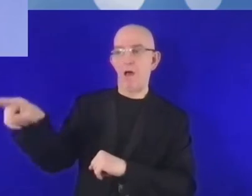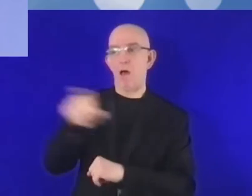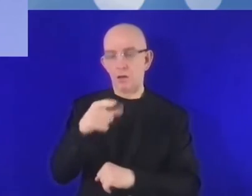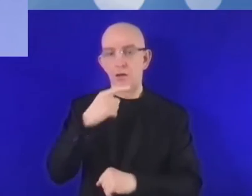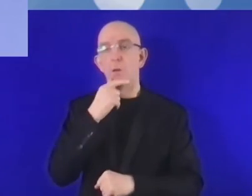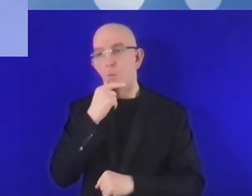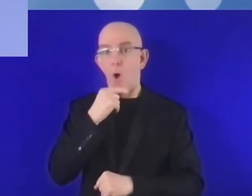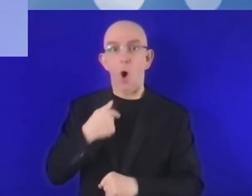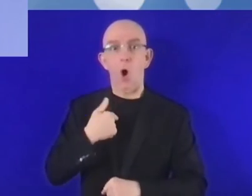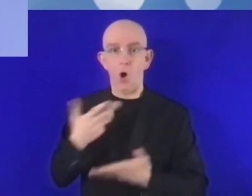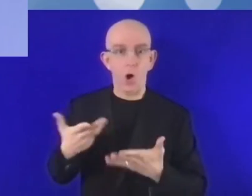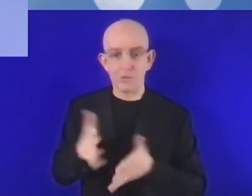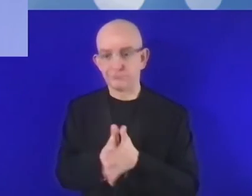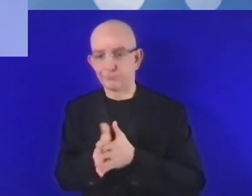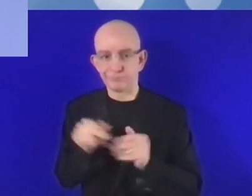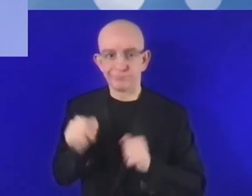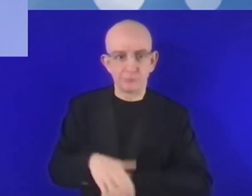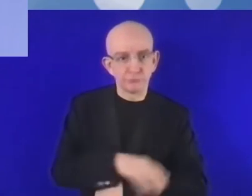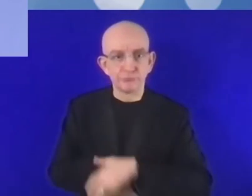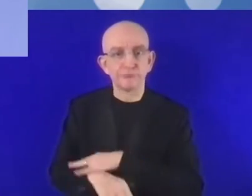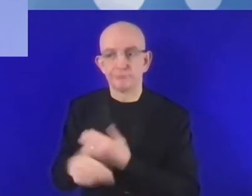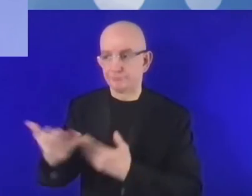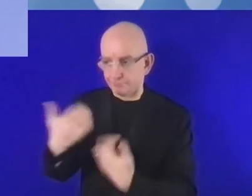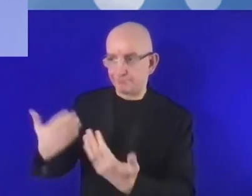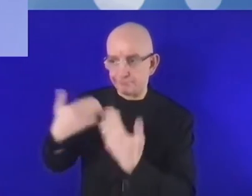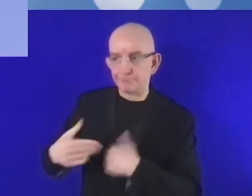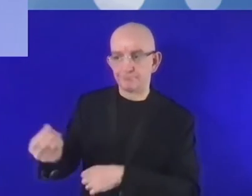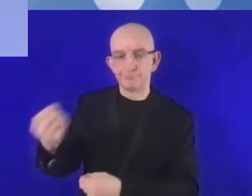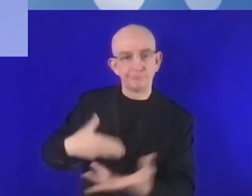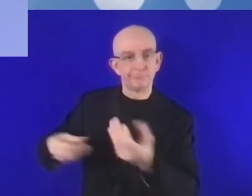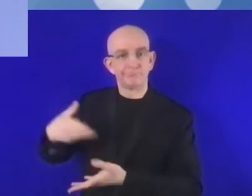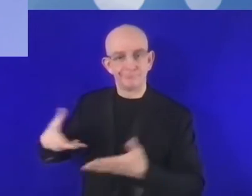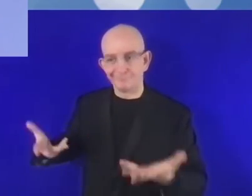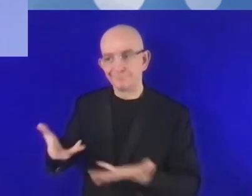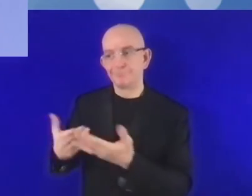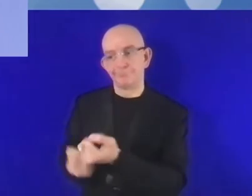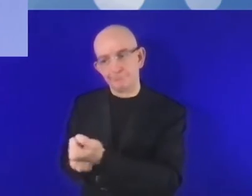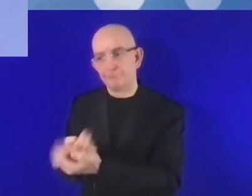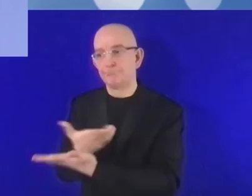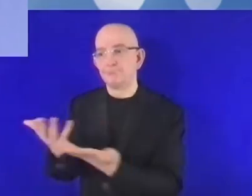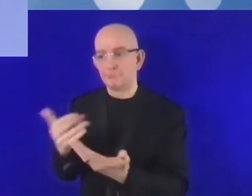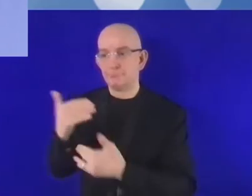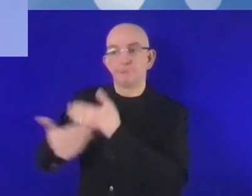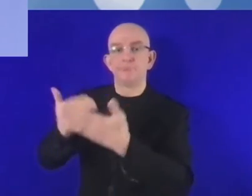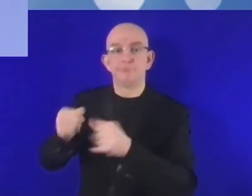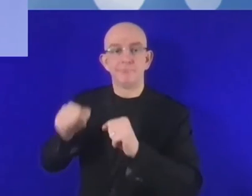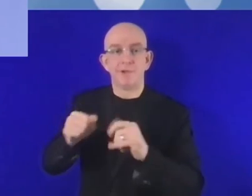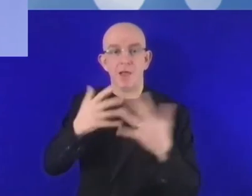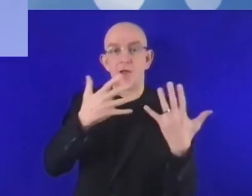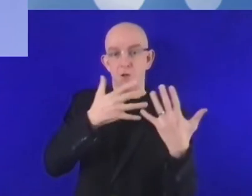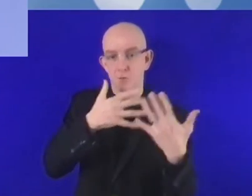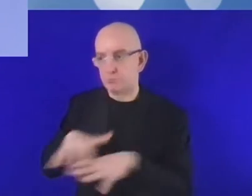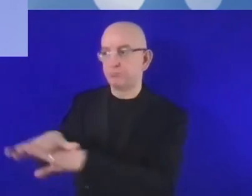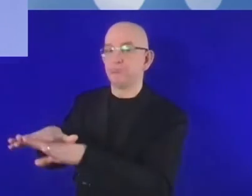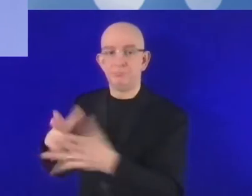проблемы стоит разрешать таким путем, чтобы стартапы, малые и средние предприятия могли бурно развиваться